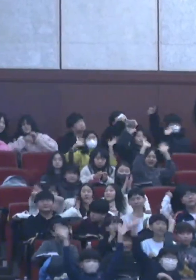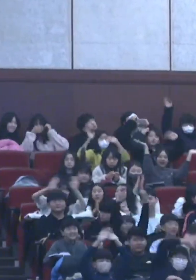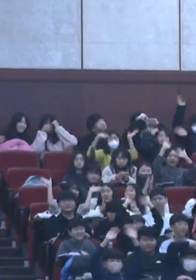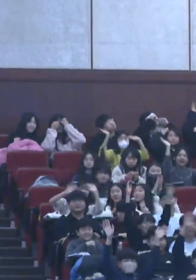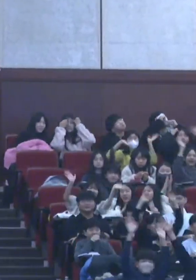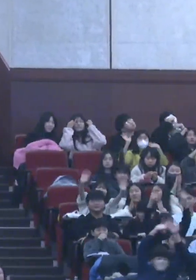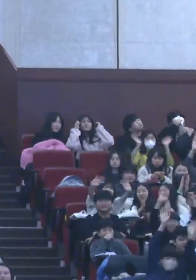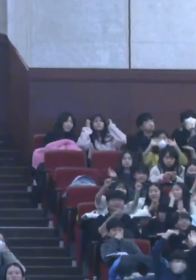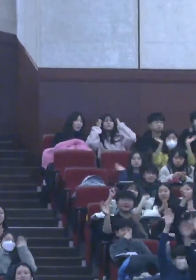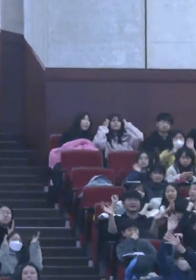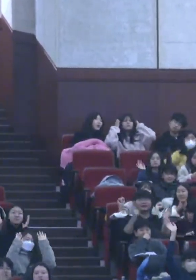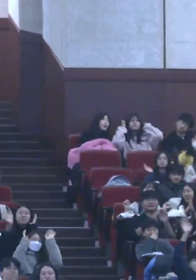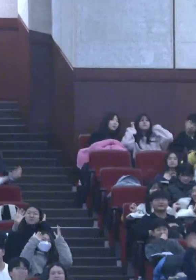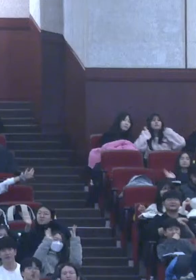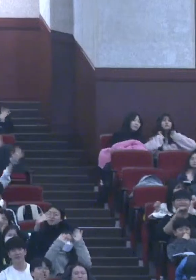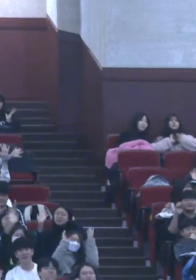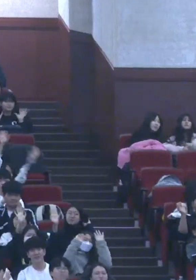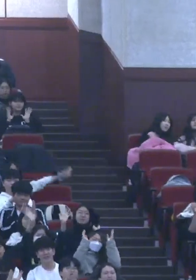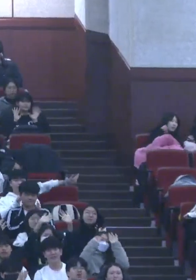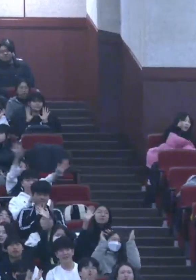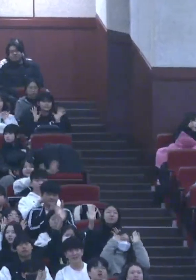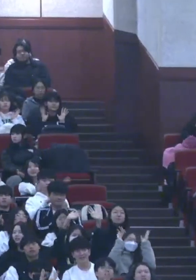네, 우리 중고등부.